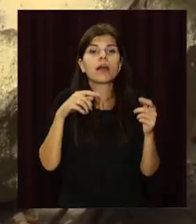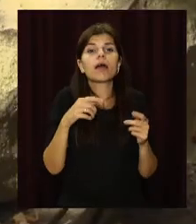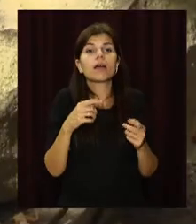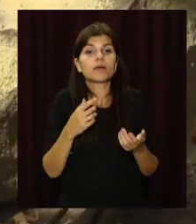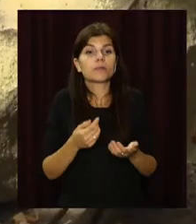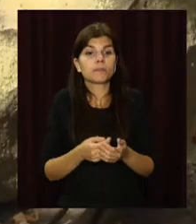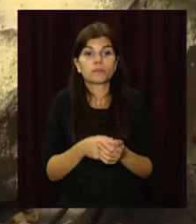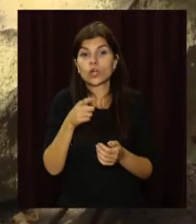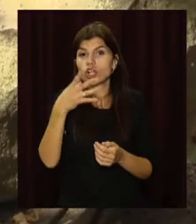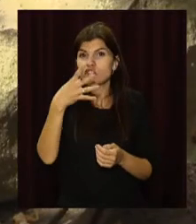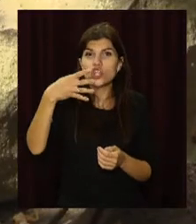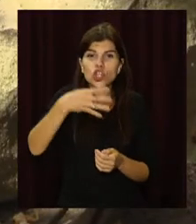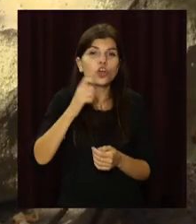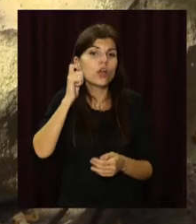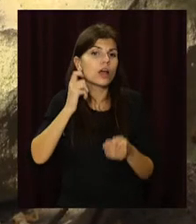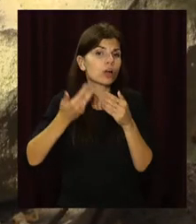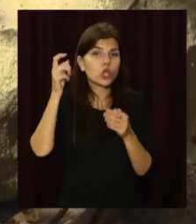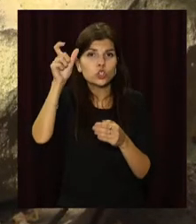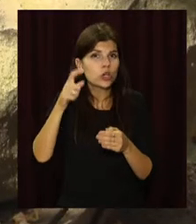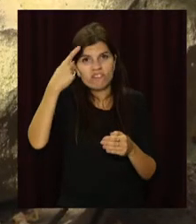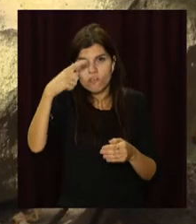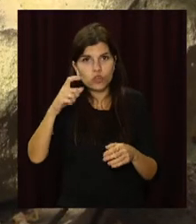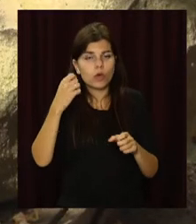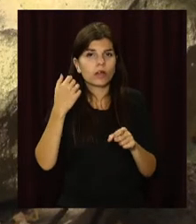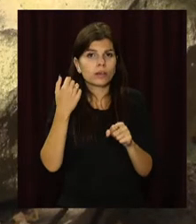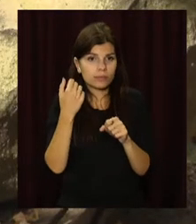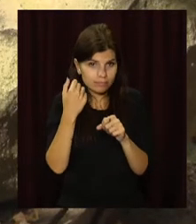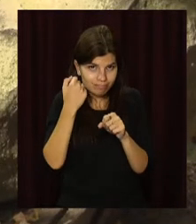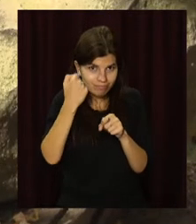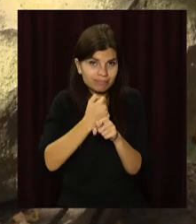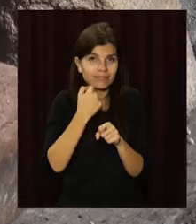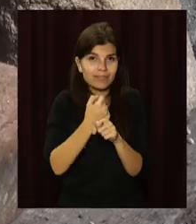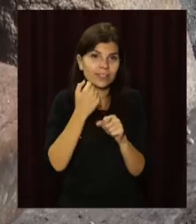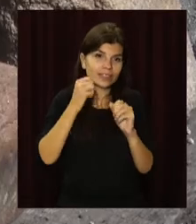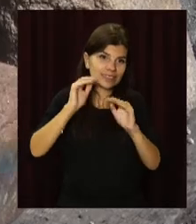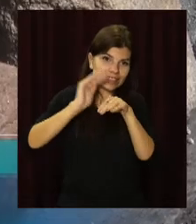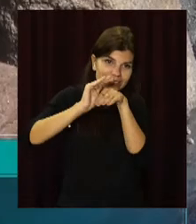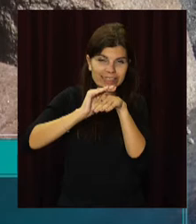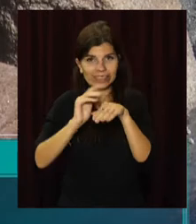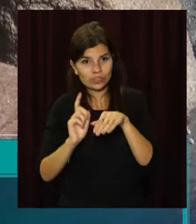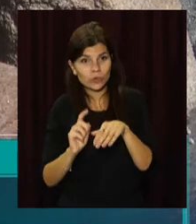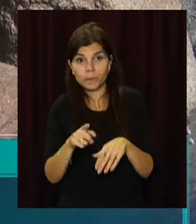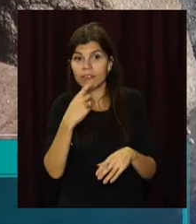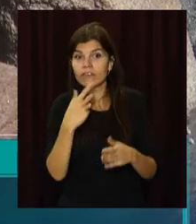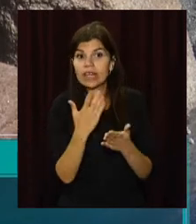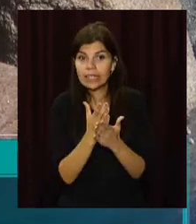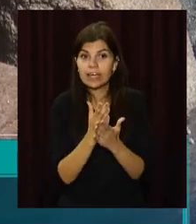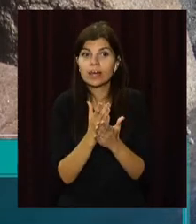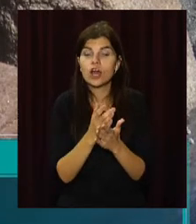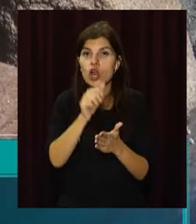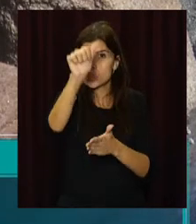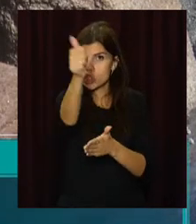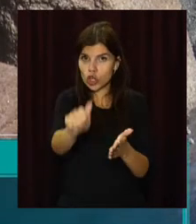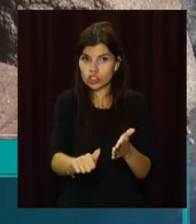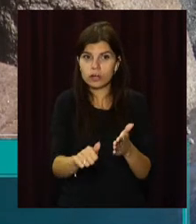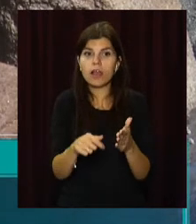граніту. 4000 років тому людина навчилась його видобувати, а потім вже й обробляти. Іде тріщина між